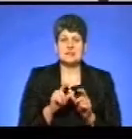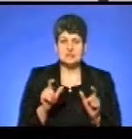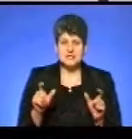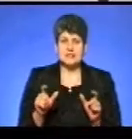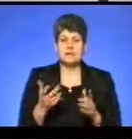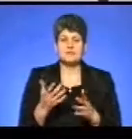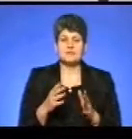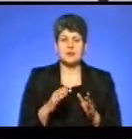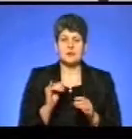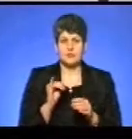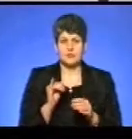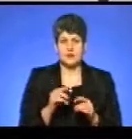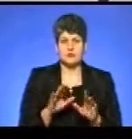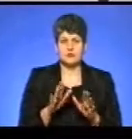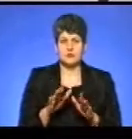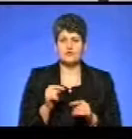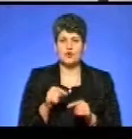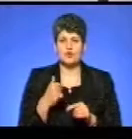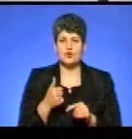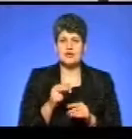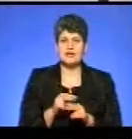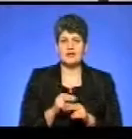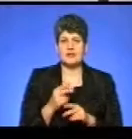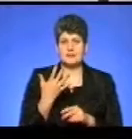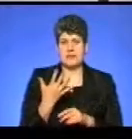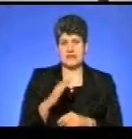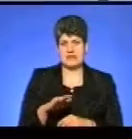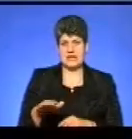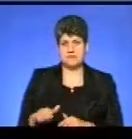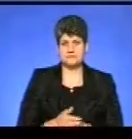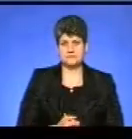після вакцинації БЦЖ у цьому році лікували 5 дітей.